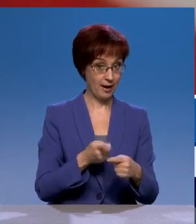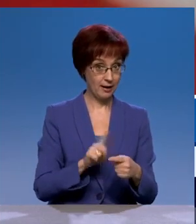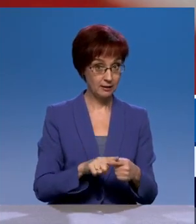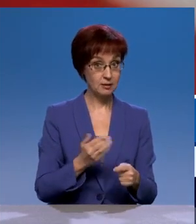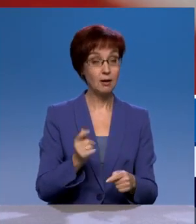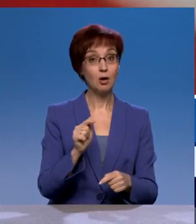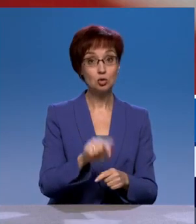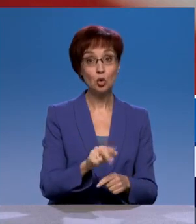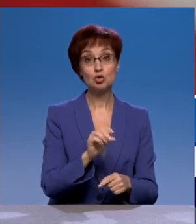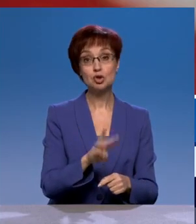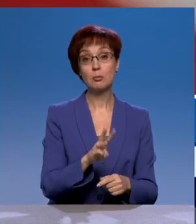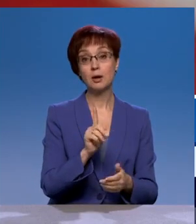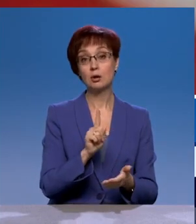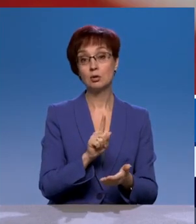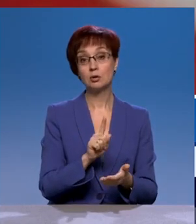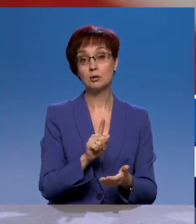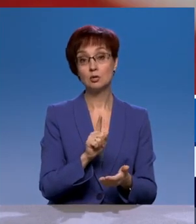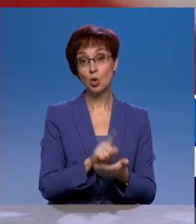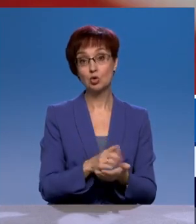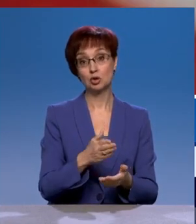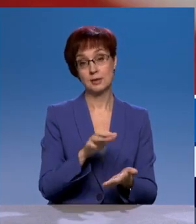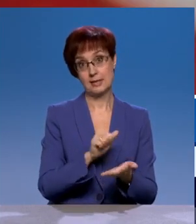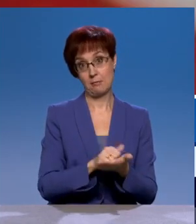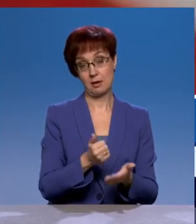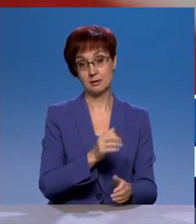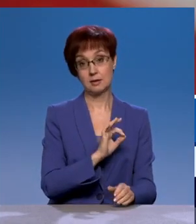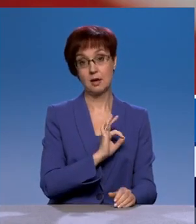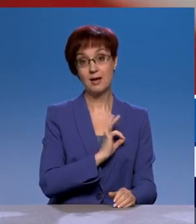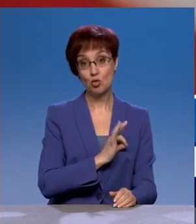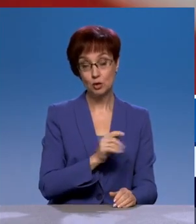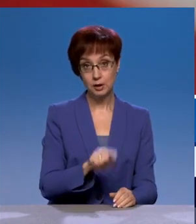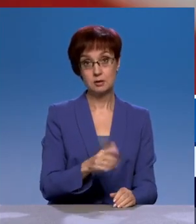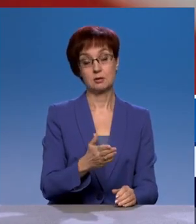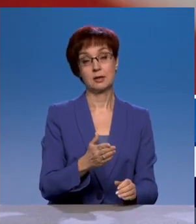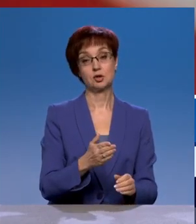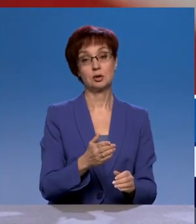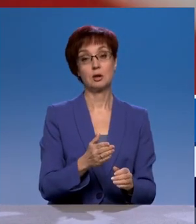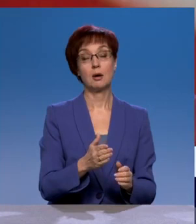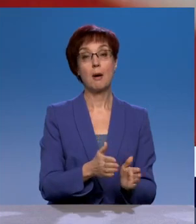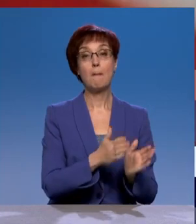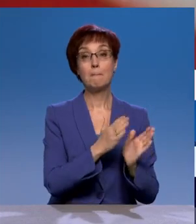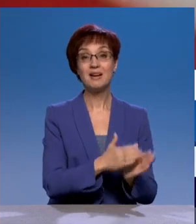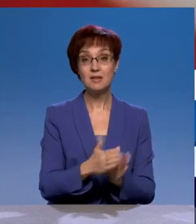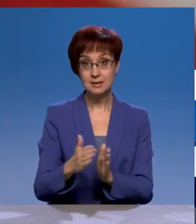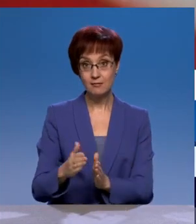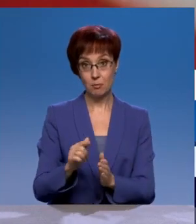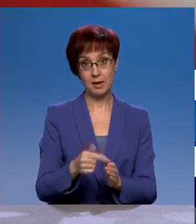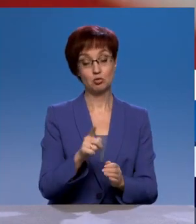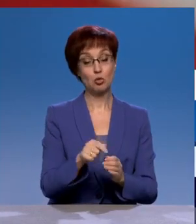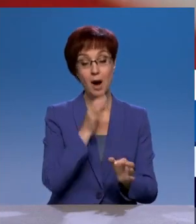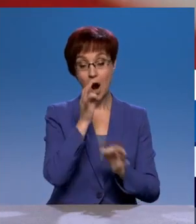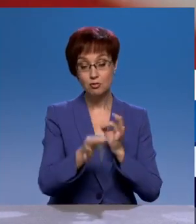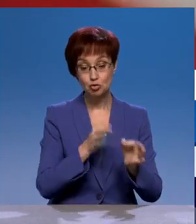должен заниматься НИУИС, привести в порядок отчетно-учетные формы, чтобы их было мало, чтобы они были комплементарные, чтобы